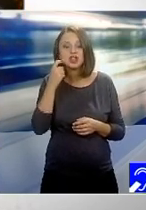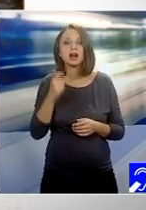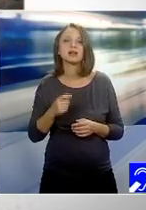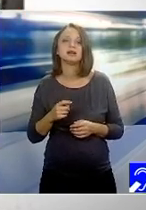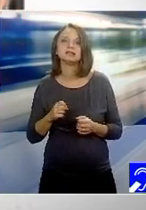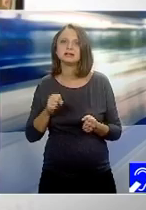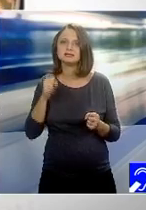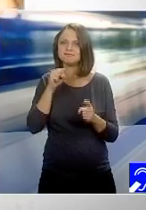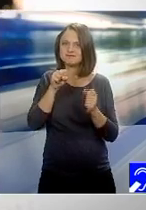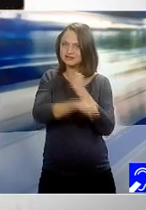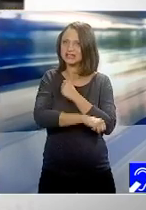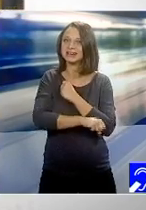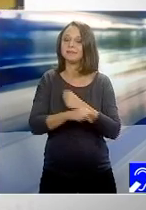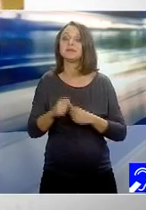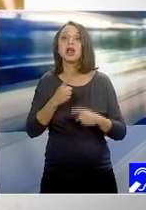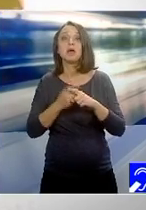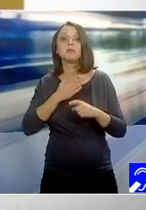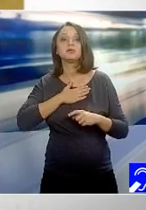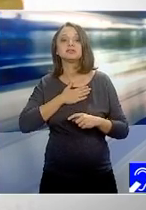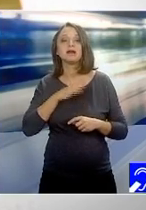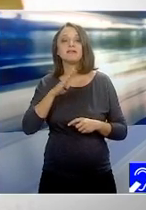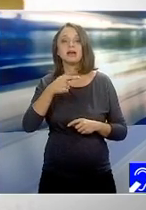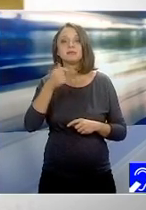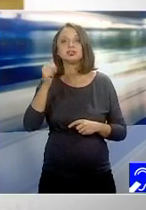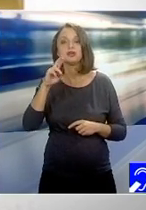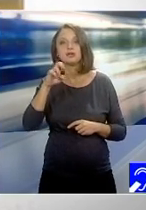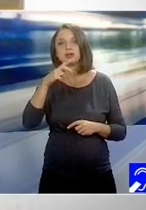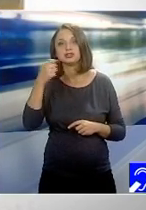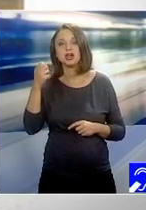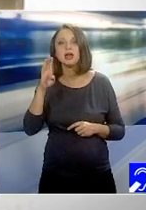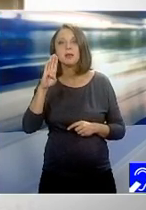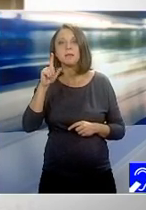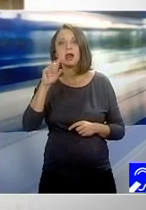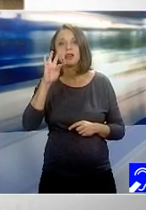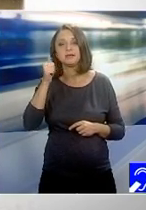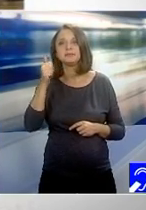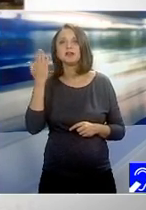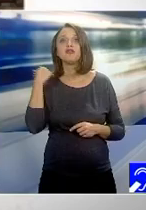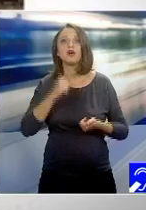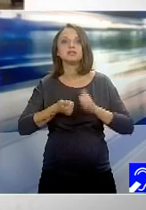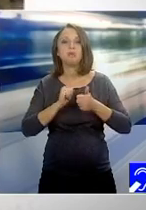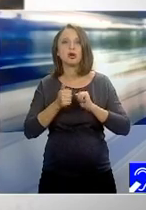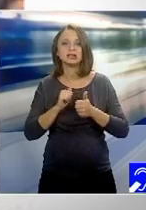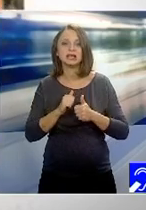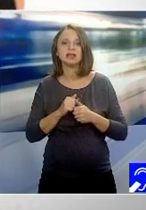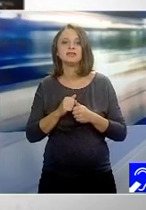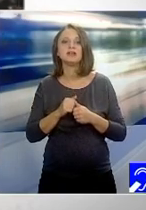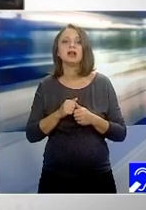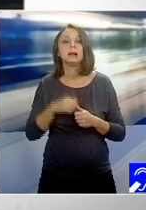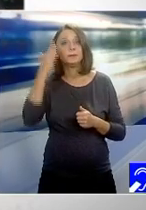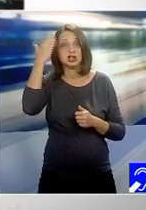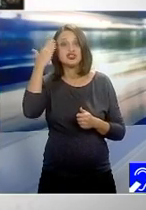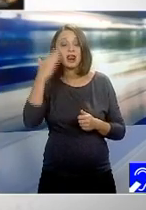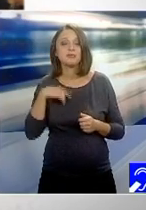avem și un invitat special pe George Baltă, un fost sportiv, a ajuns și el din nefericire într-un scaun rulant,